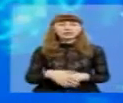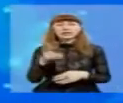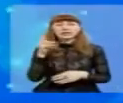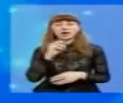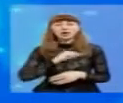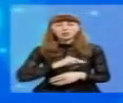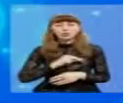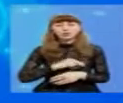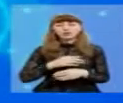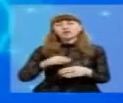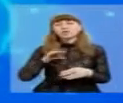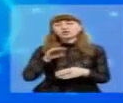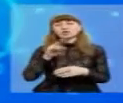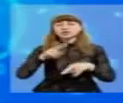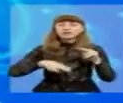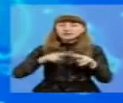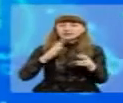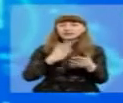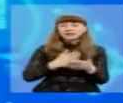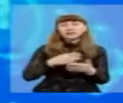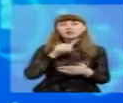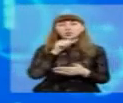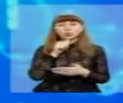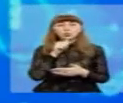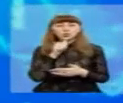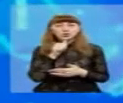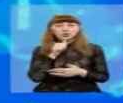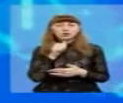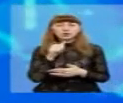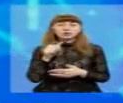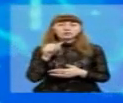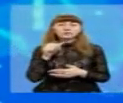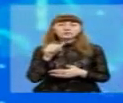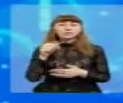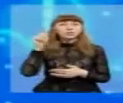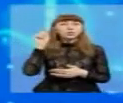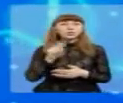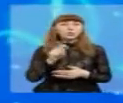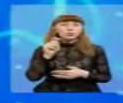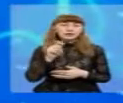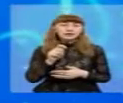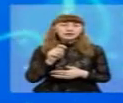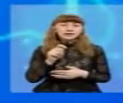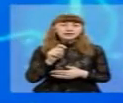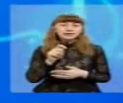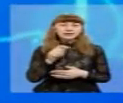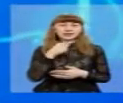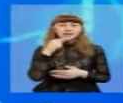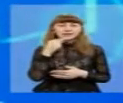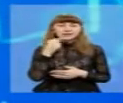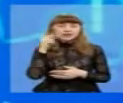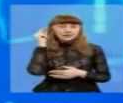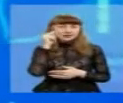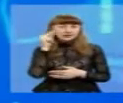мен Қытайдан келіп жұмыс істеушілер көп. Ол үшін қандай ережелер сақталуы тиіс? Көші-қон басқармасының мамандары Қостанайда өткен